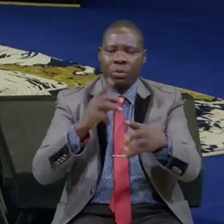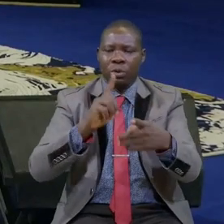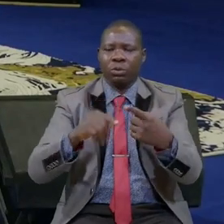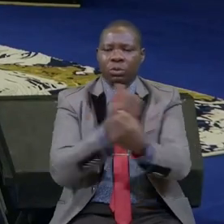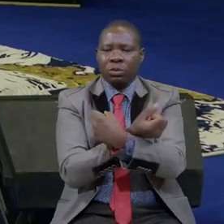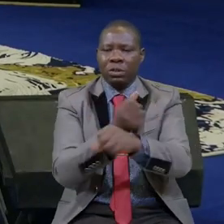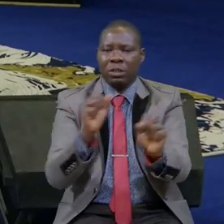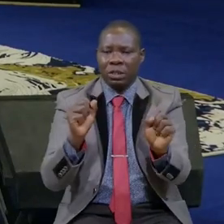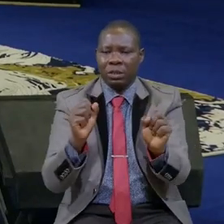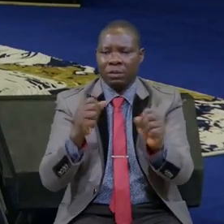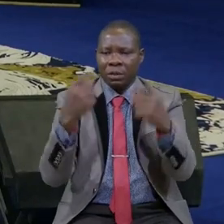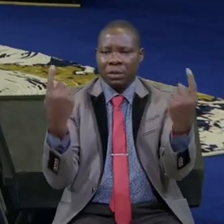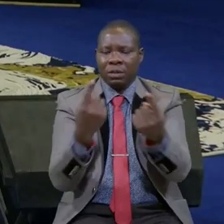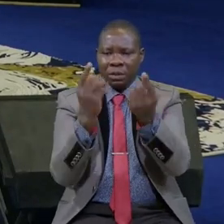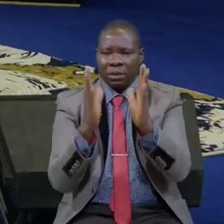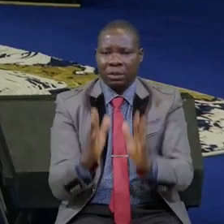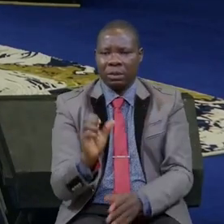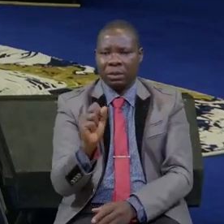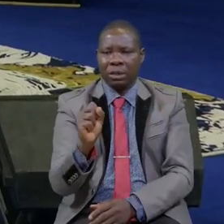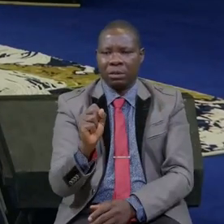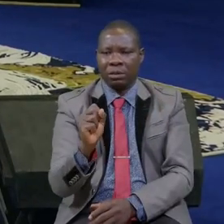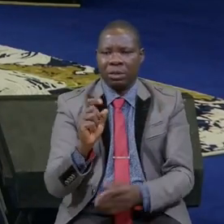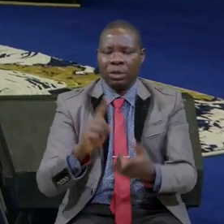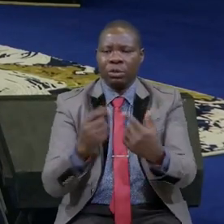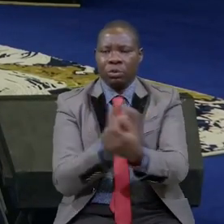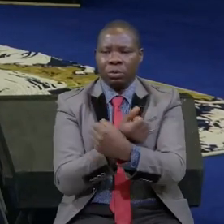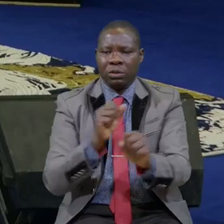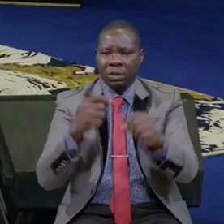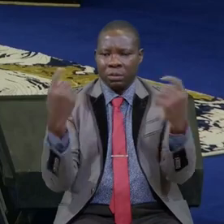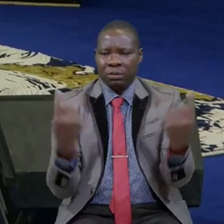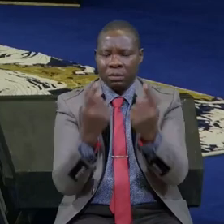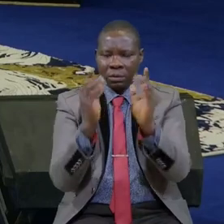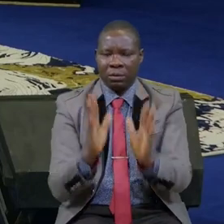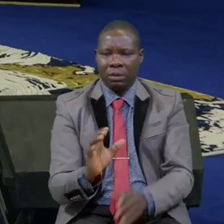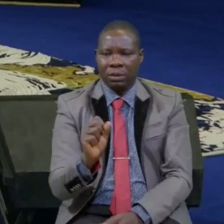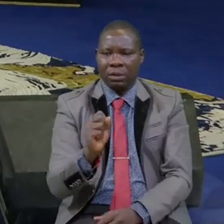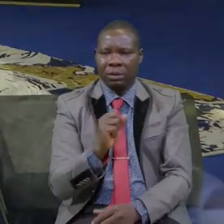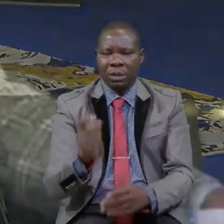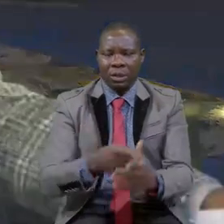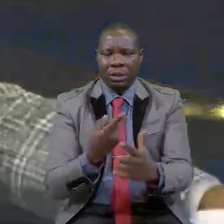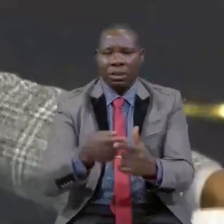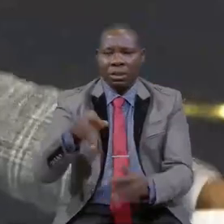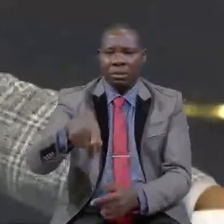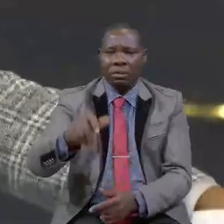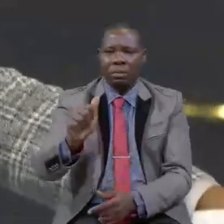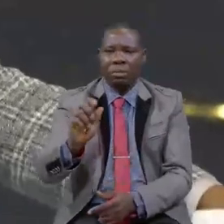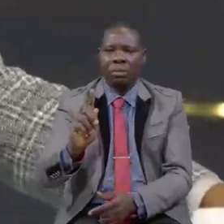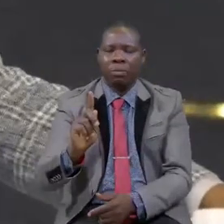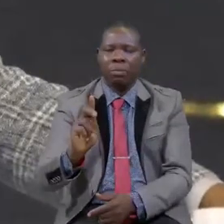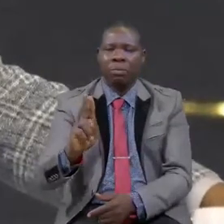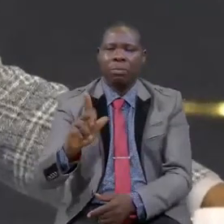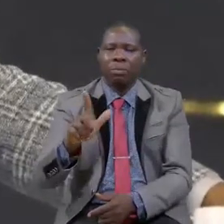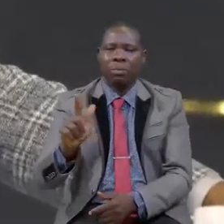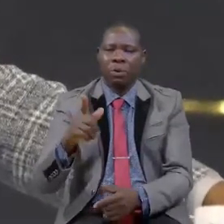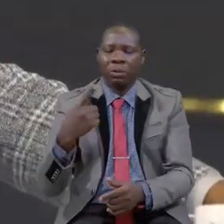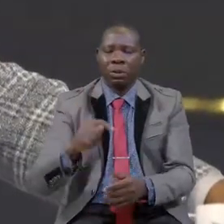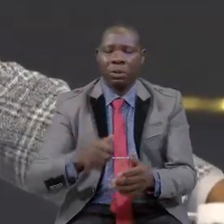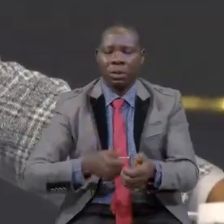les pécheurs. Pour sauver les pécheurs. Et l'apôtre Paul dit, dont je